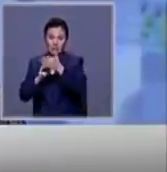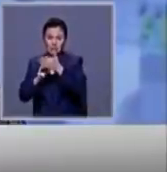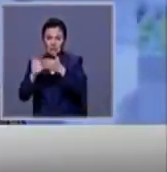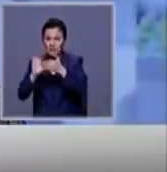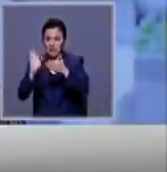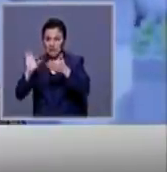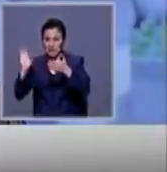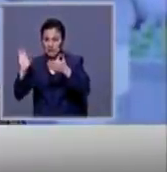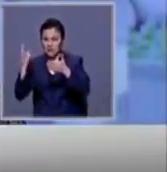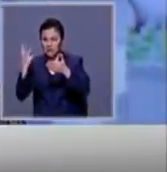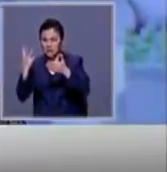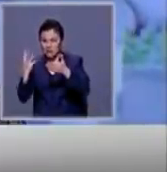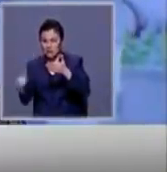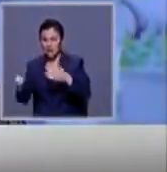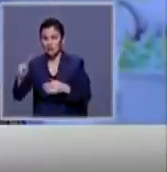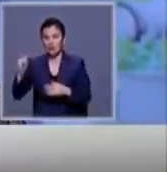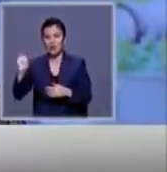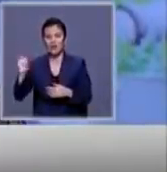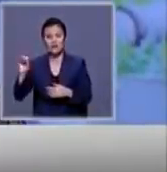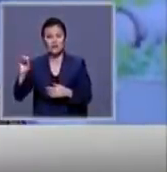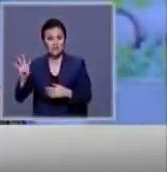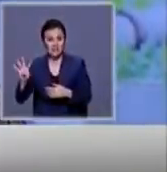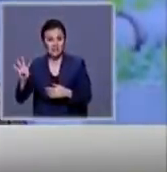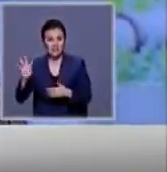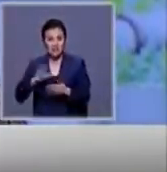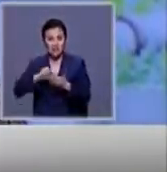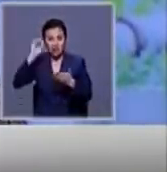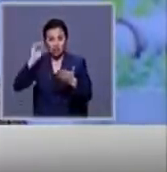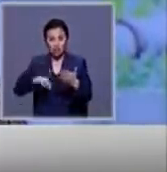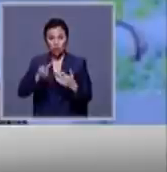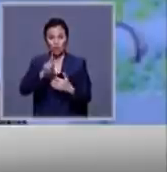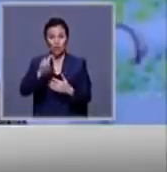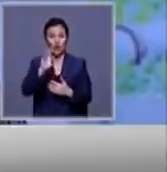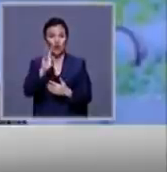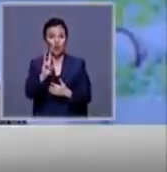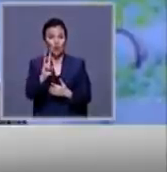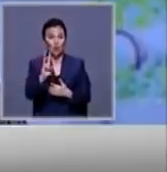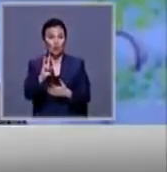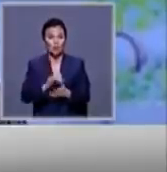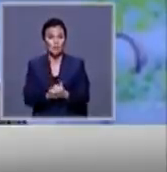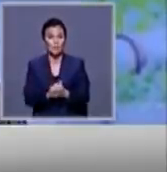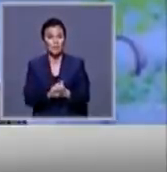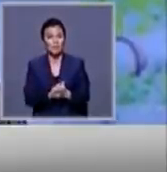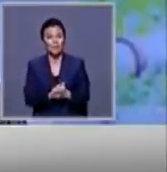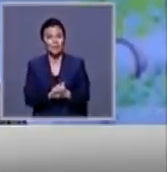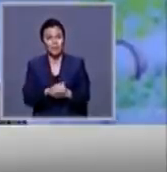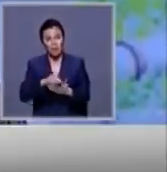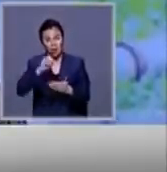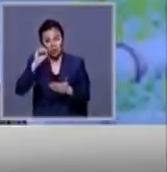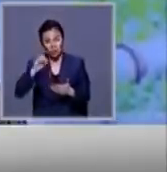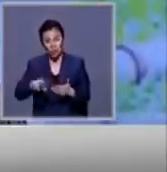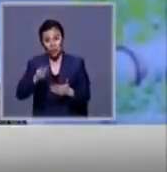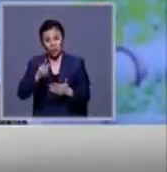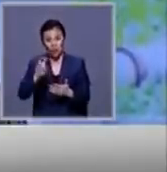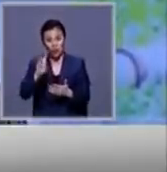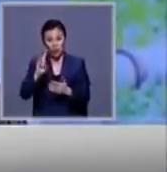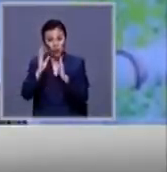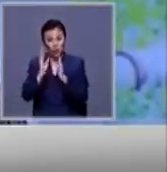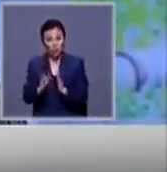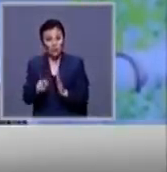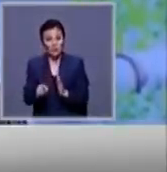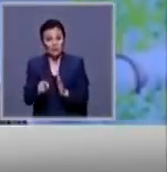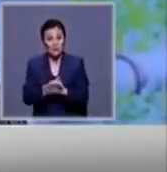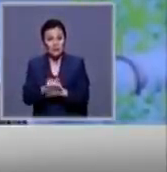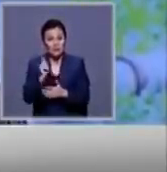มันจะมีคนตกไป206ใครเขาเปิดเผยป่ะผมไม่รู้เหมือนกันแต่มันเหมือนกับโดยปกติแล้วในทางข่าวเ